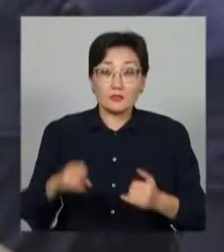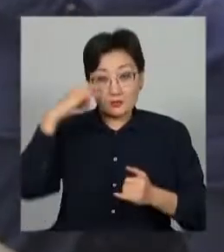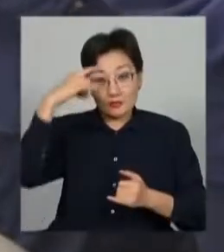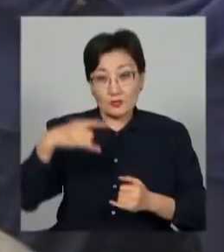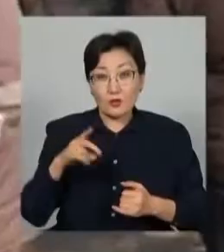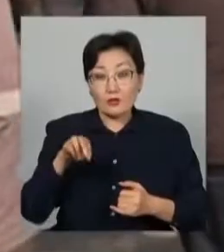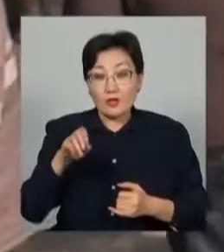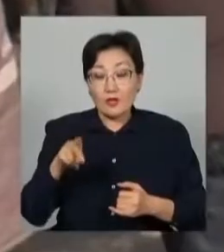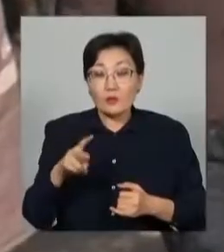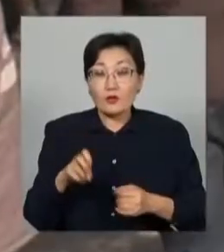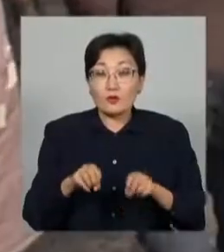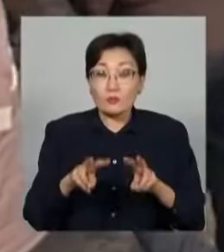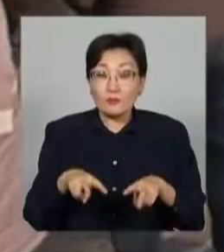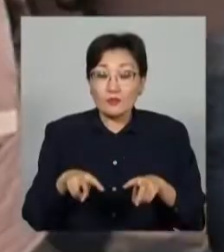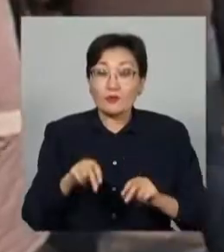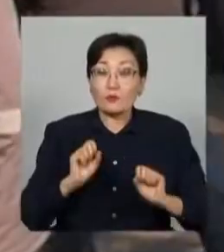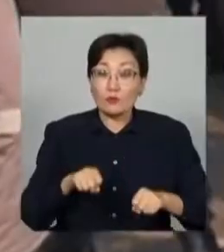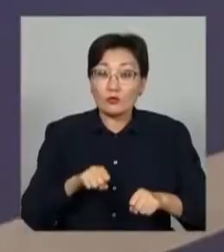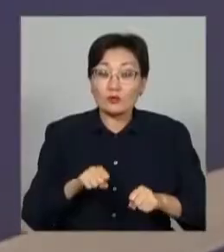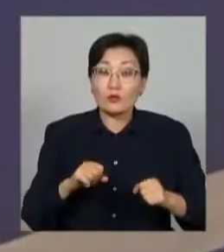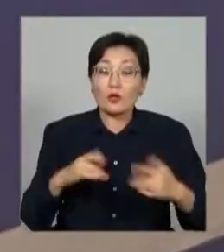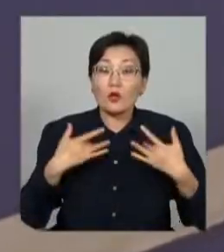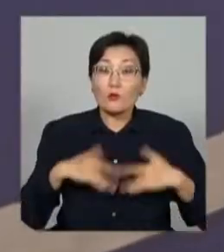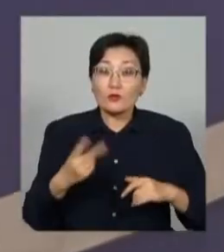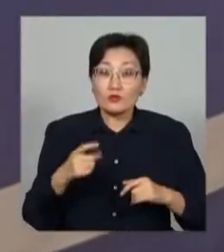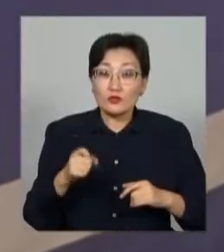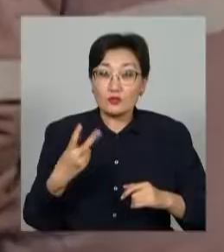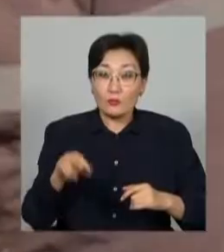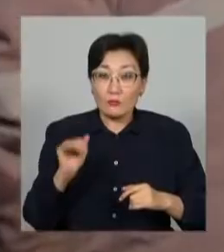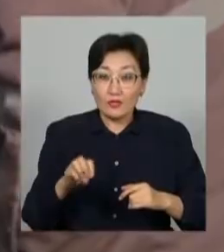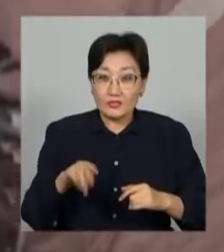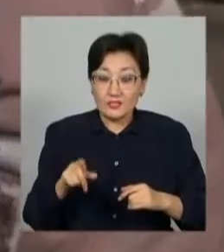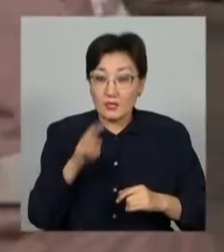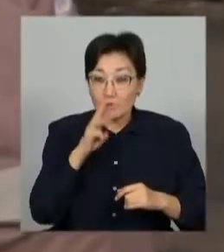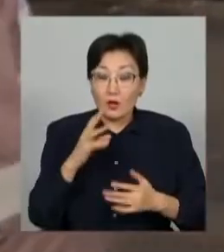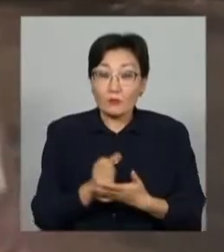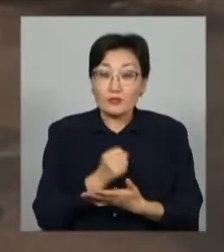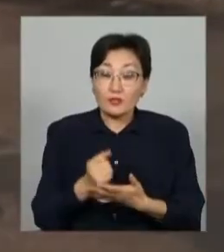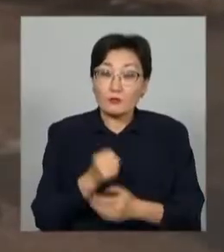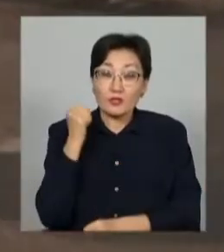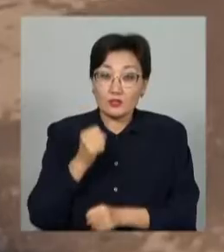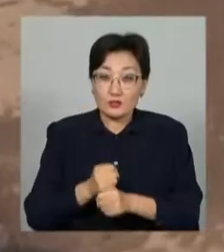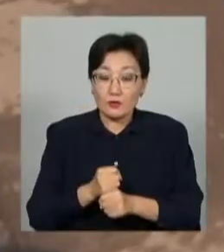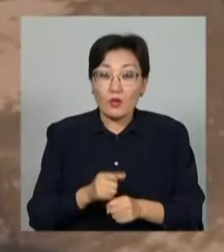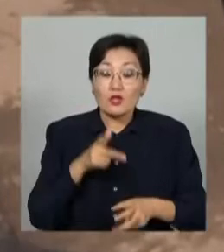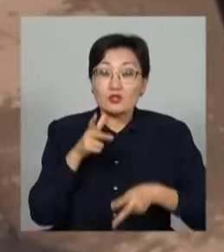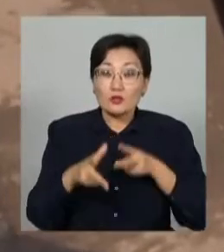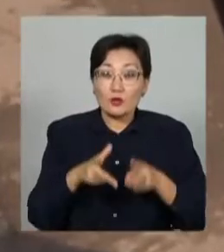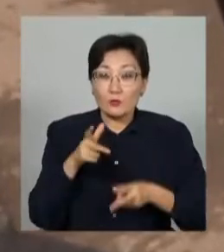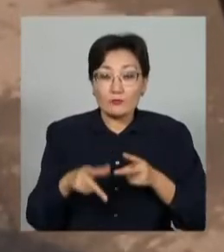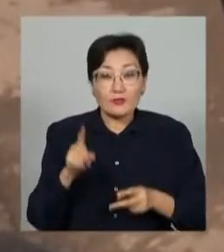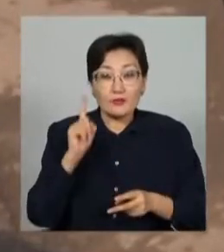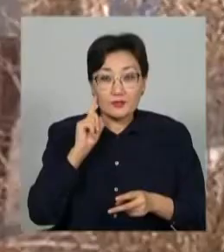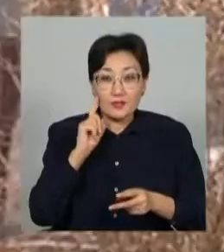Қазақтелеком 200 маманнан айырылып қалуы мүмкін. Кем дегенде 120 мың теңге ғана айлық аламыз деген жұмысшылардың жан айқайын естір